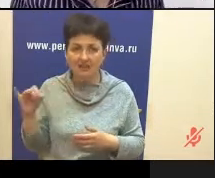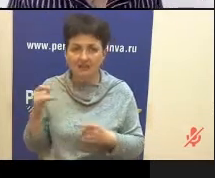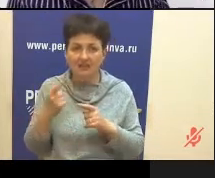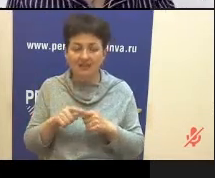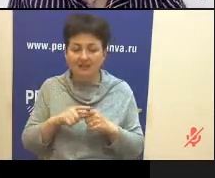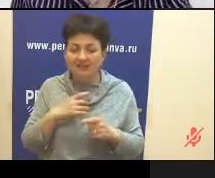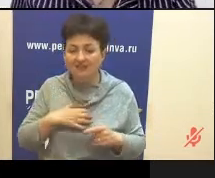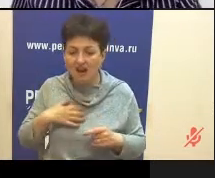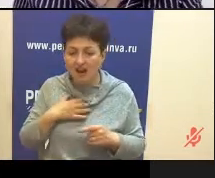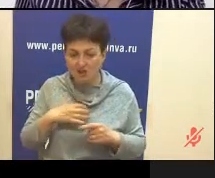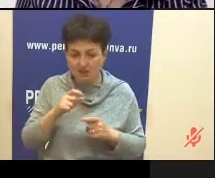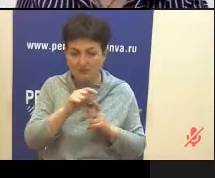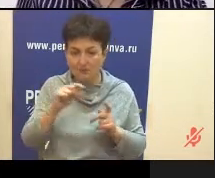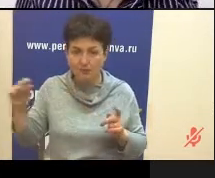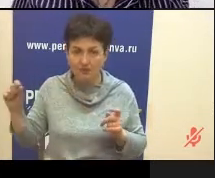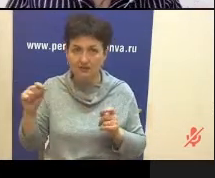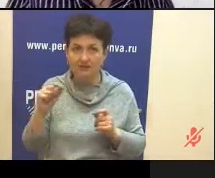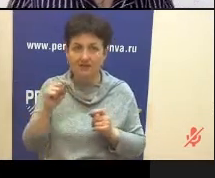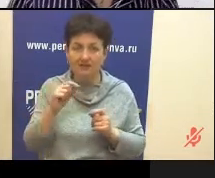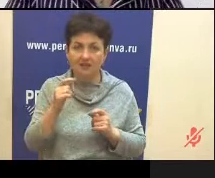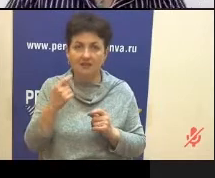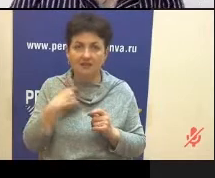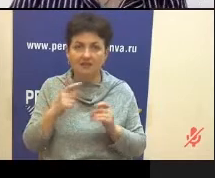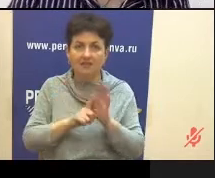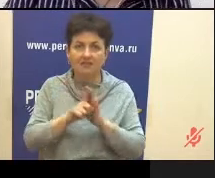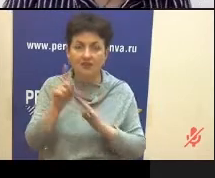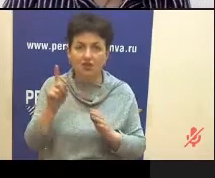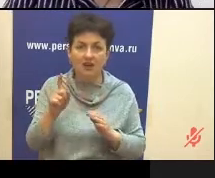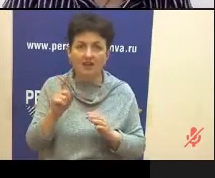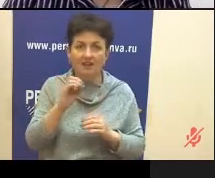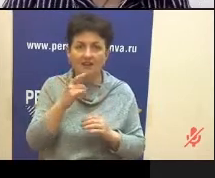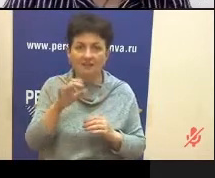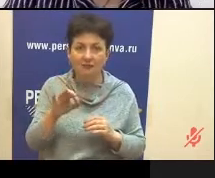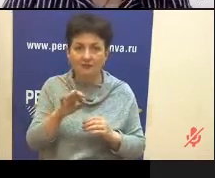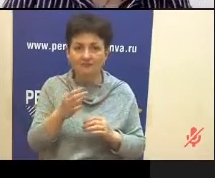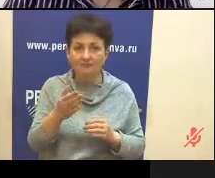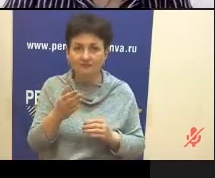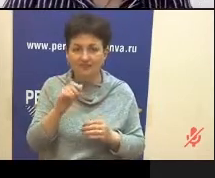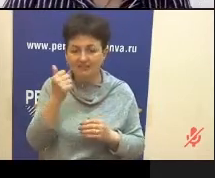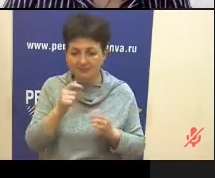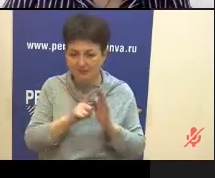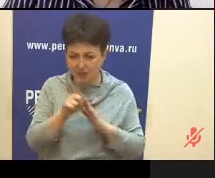Про репутацию. Это важный пункт, он важен ровно потому, что мы уже